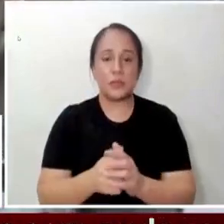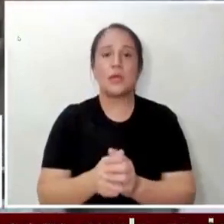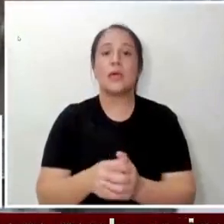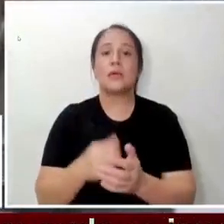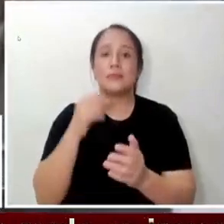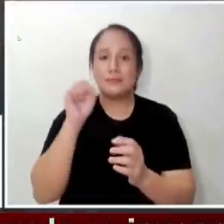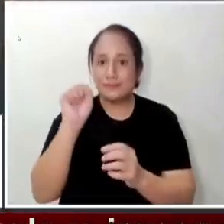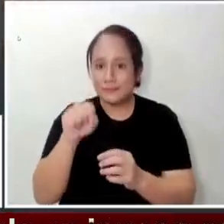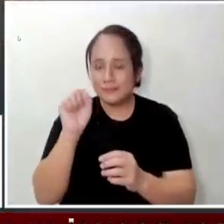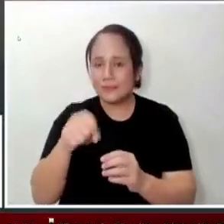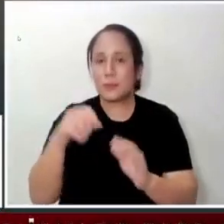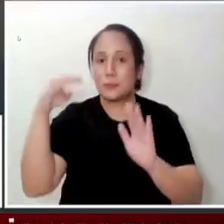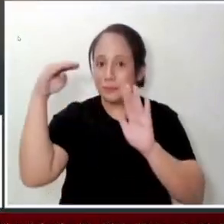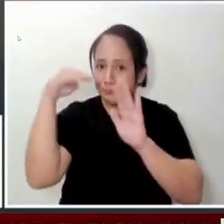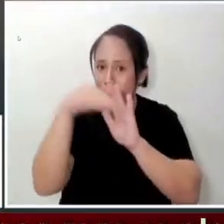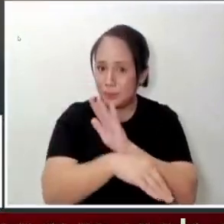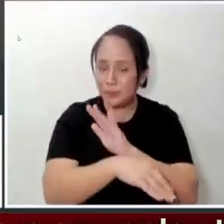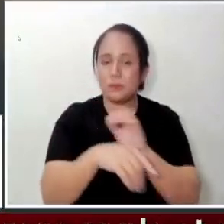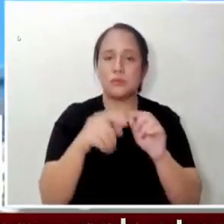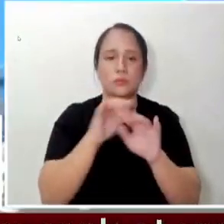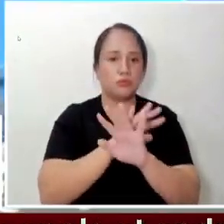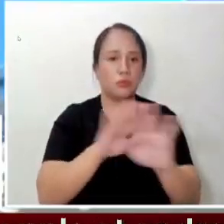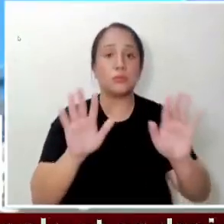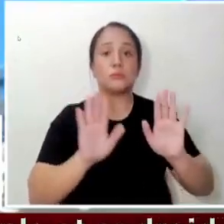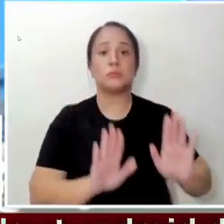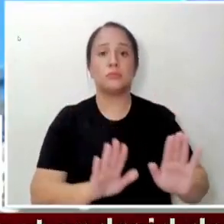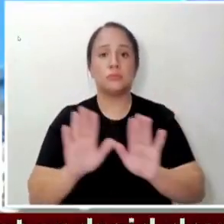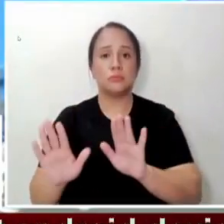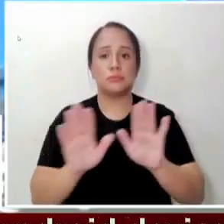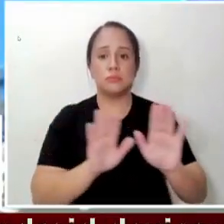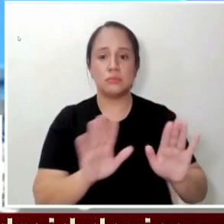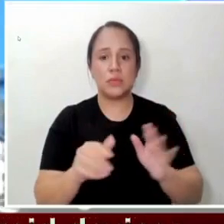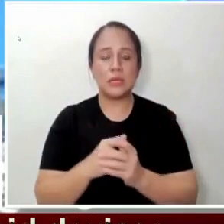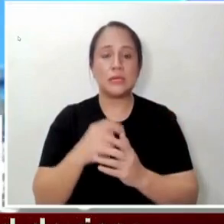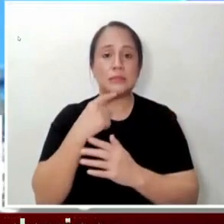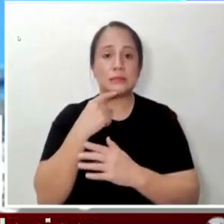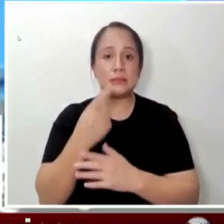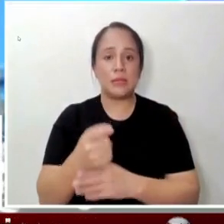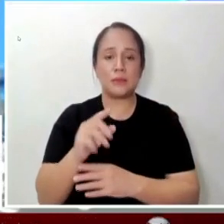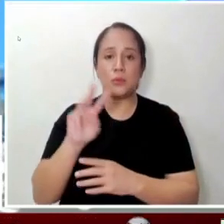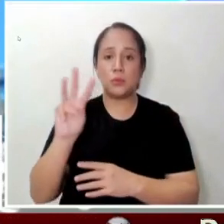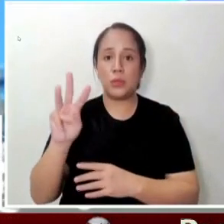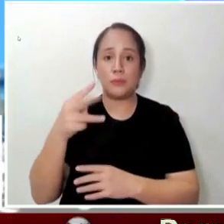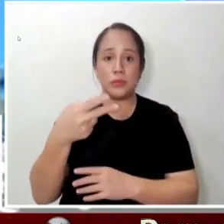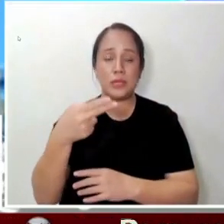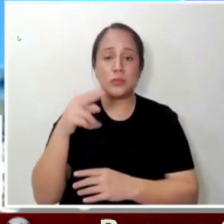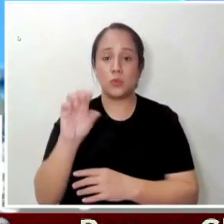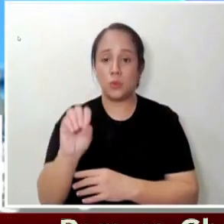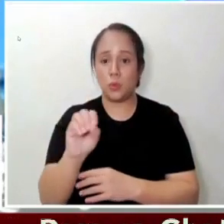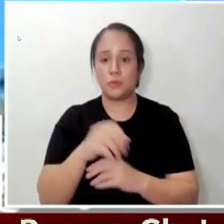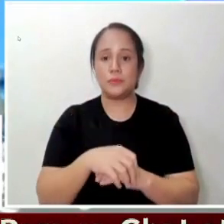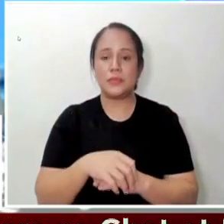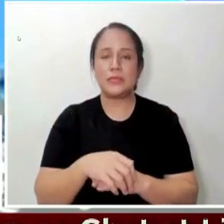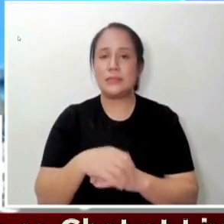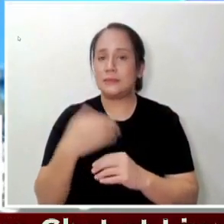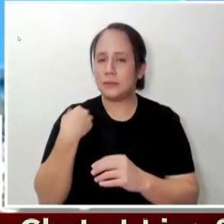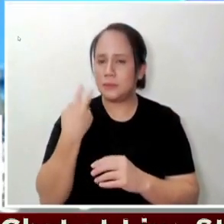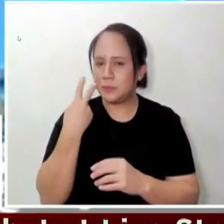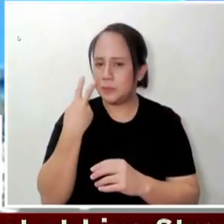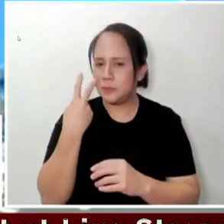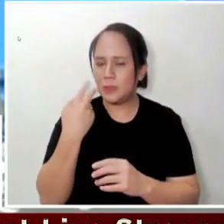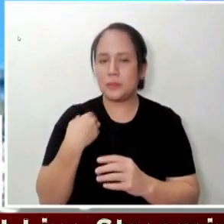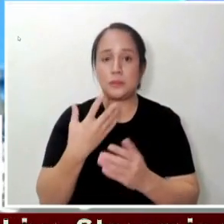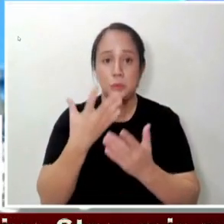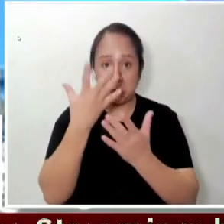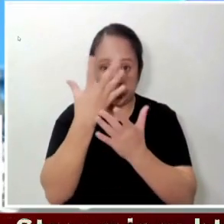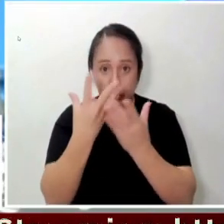mga naitatalang kaso, huwag maging kampante. Ayon nga mismo sa World Health Organization, hindi pa nakikitang